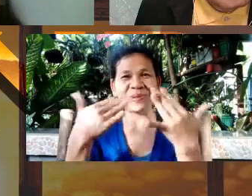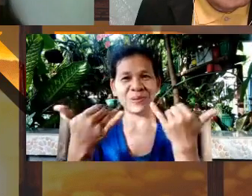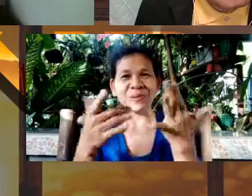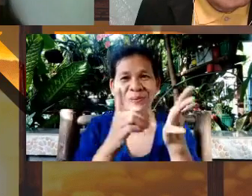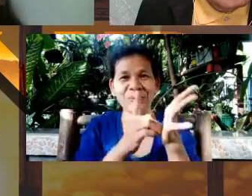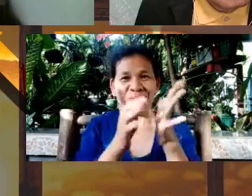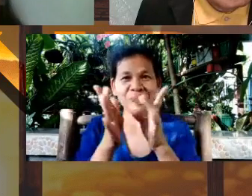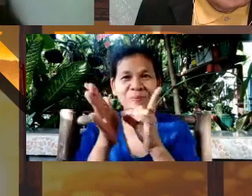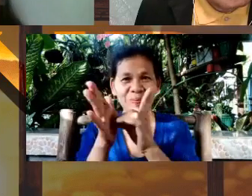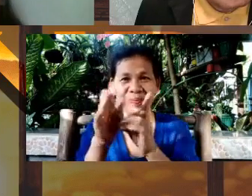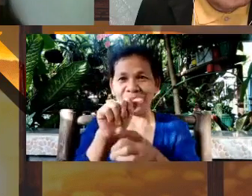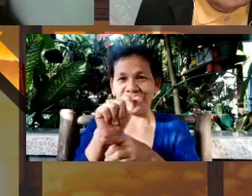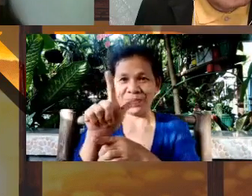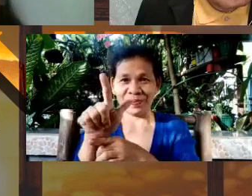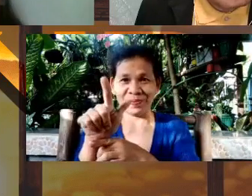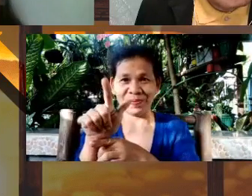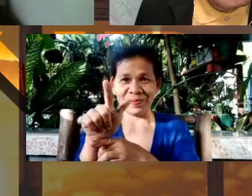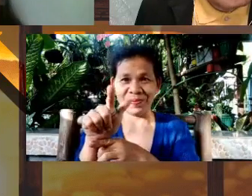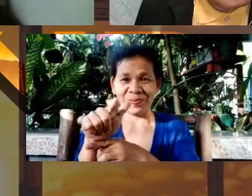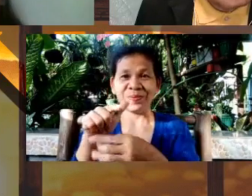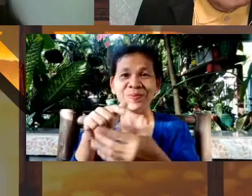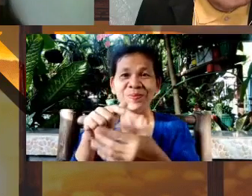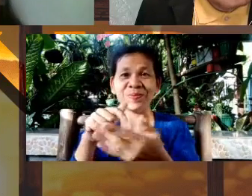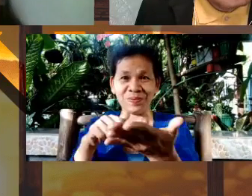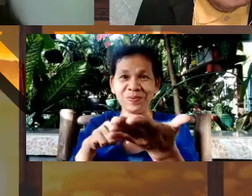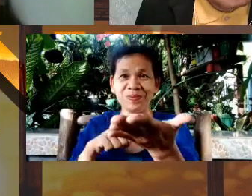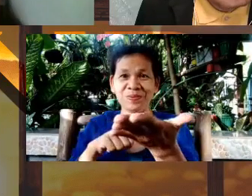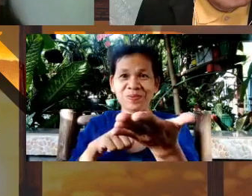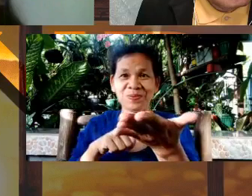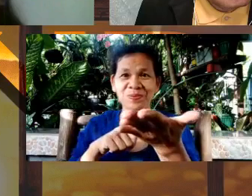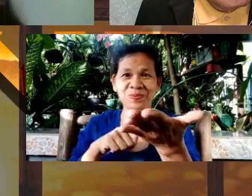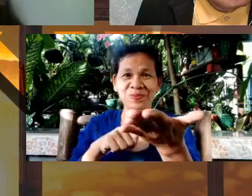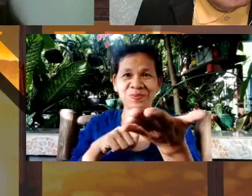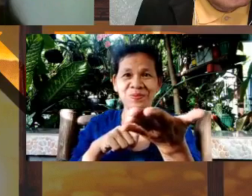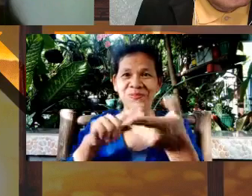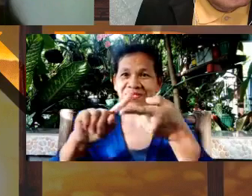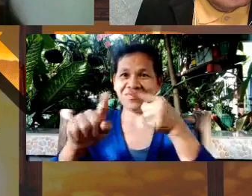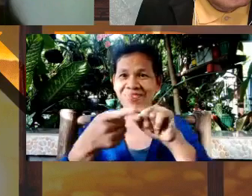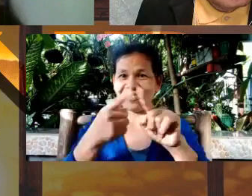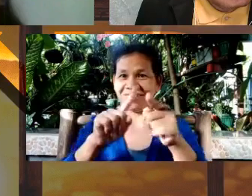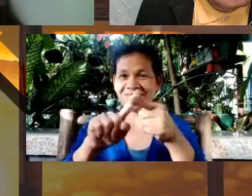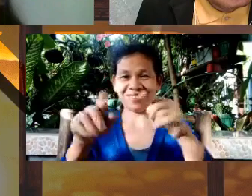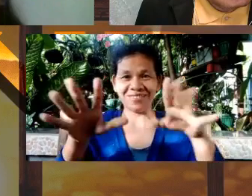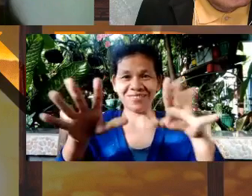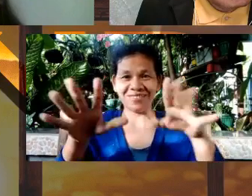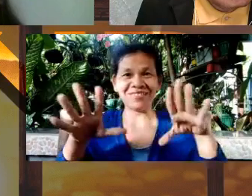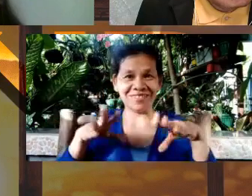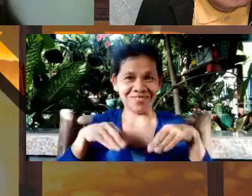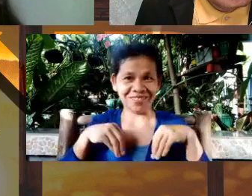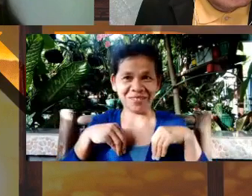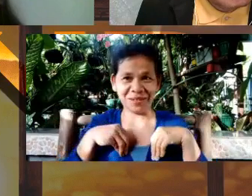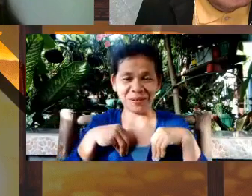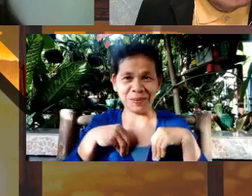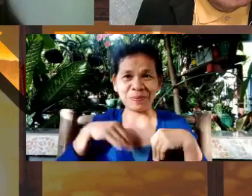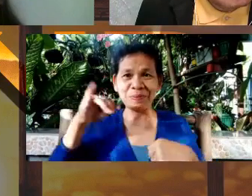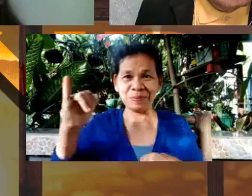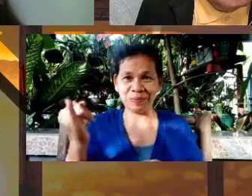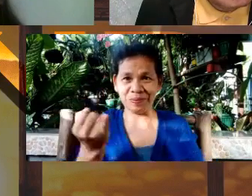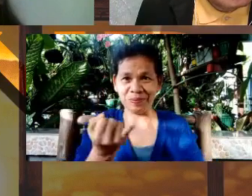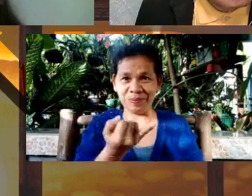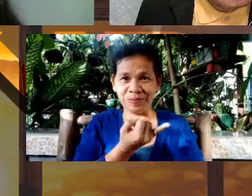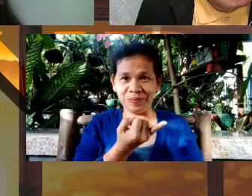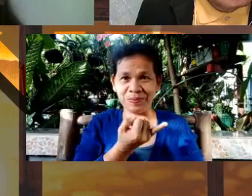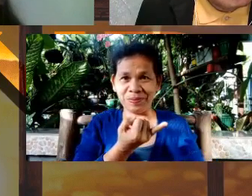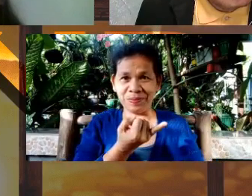po, mga viewers natin, sila ay magkakaibigan na tumanggap ng ating invitasyon na sila